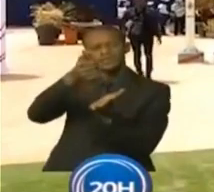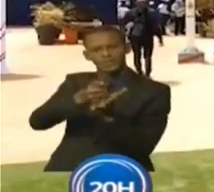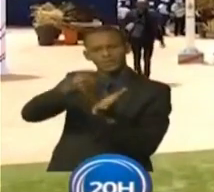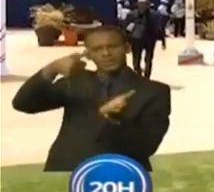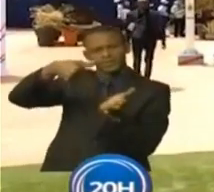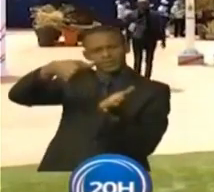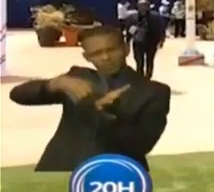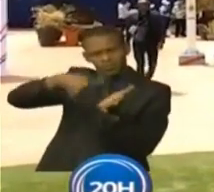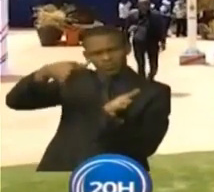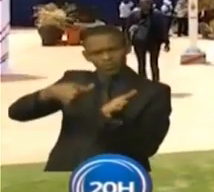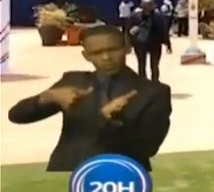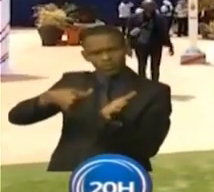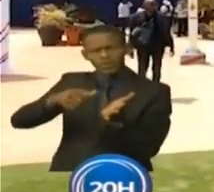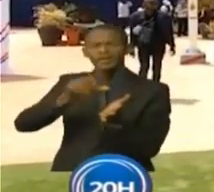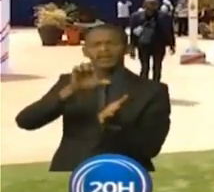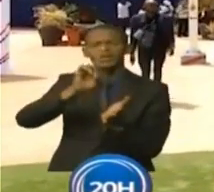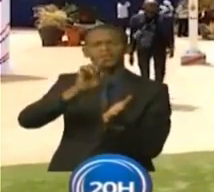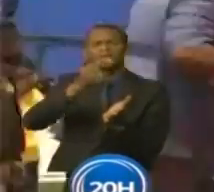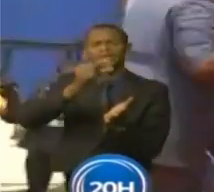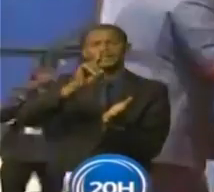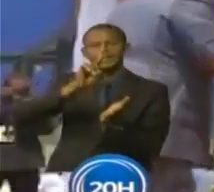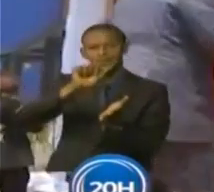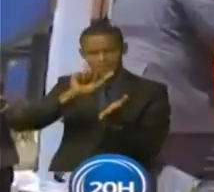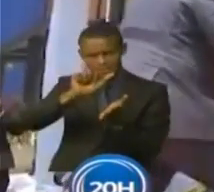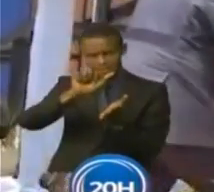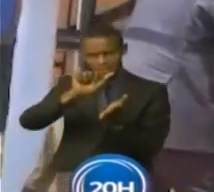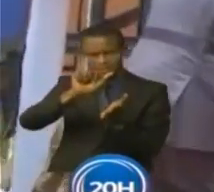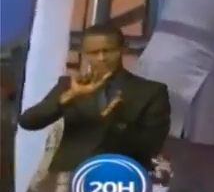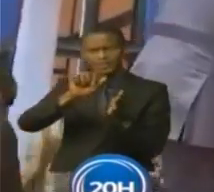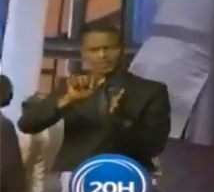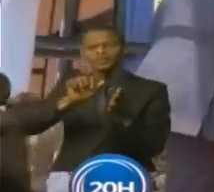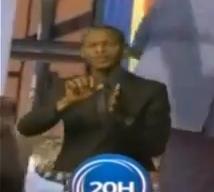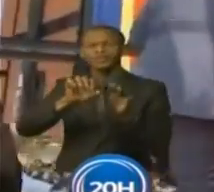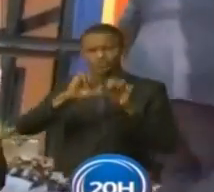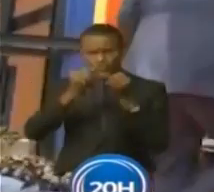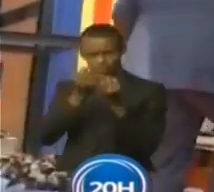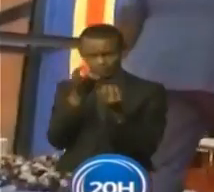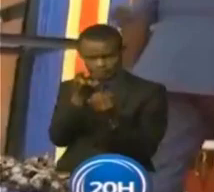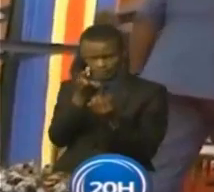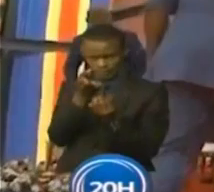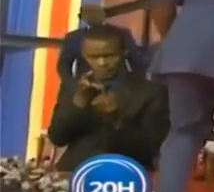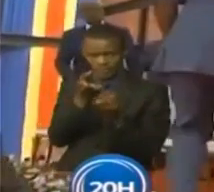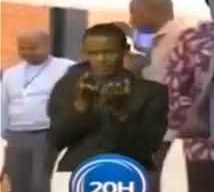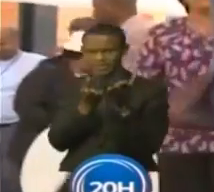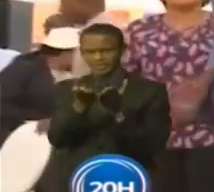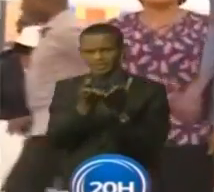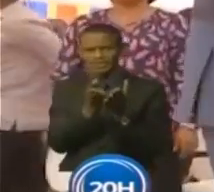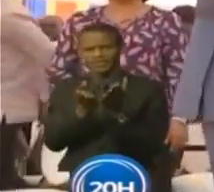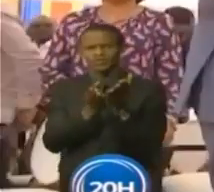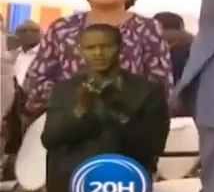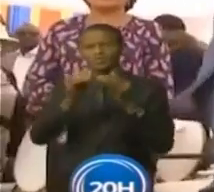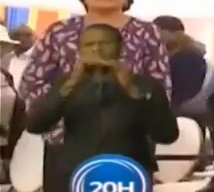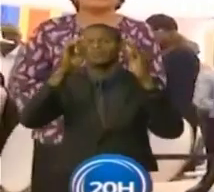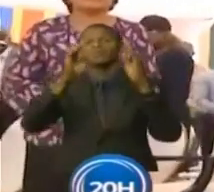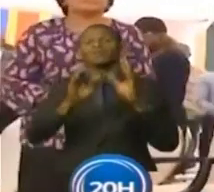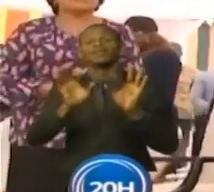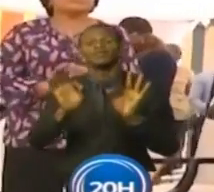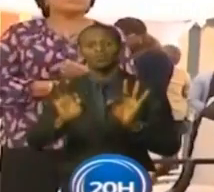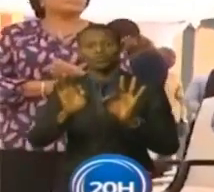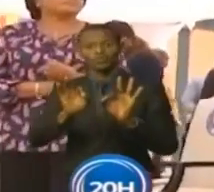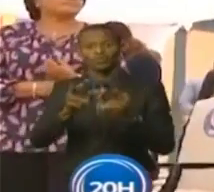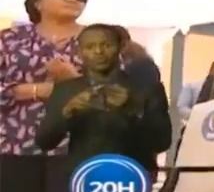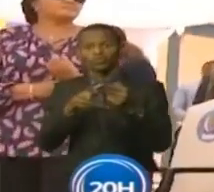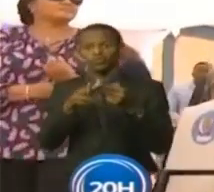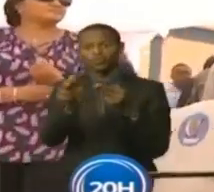accises, DGDA, à Kasumbalesa. La modernisation de ce poste frontalier permettra la célérité dans le traitement des dossiers